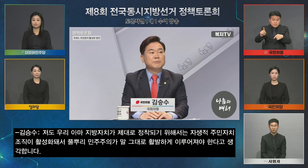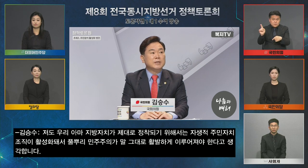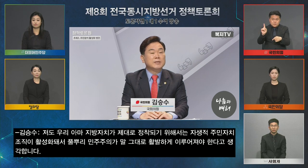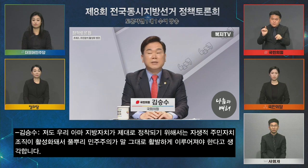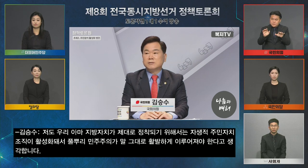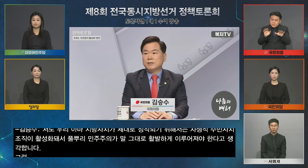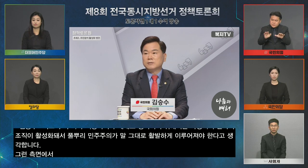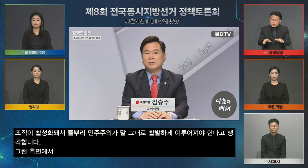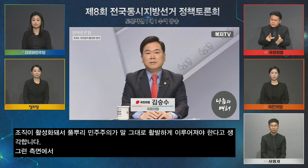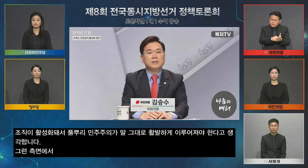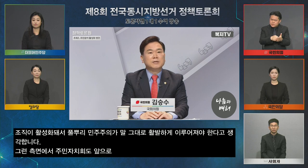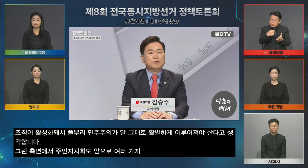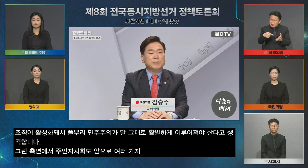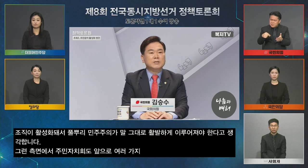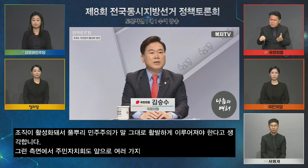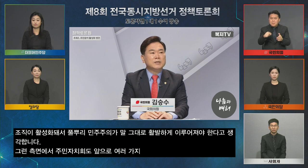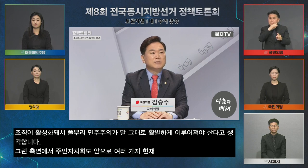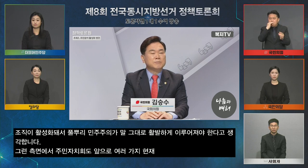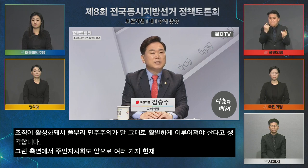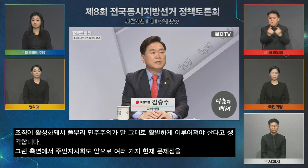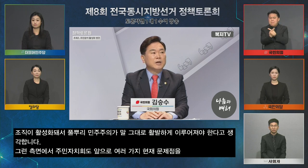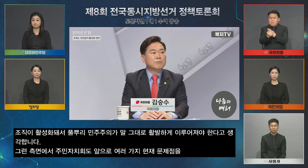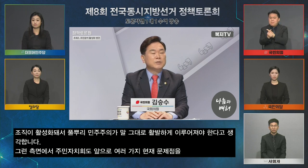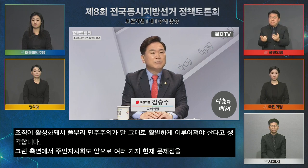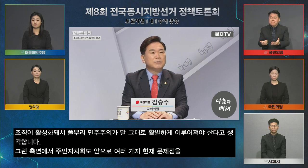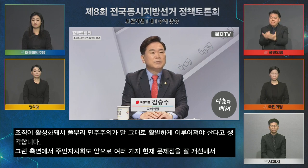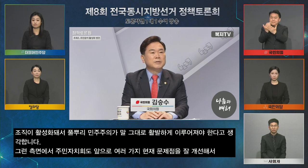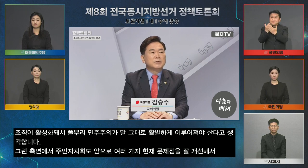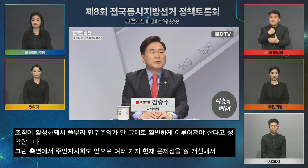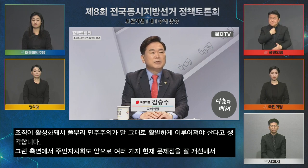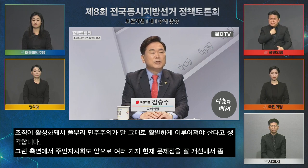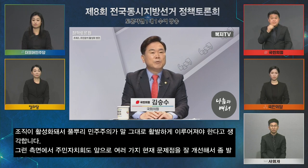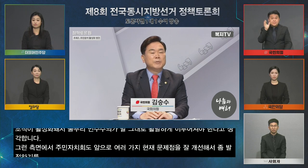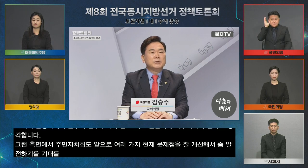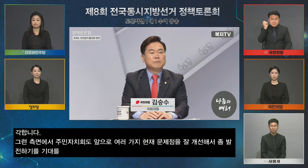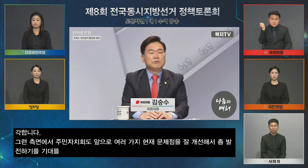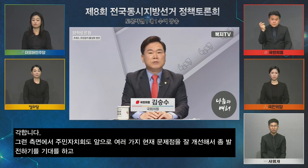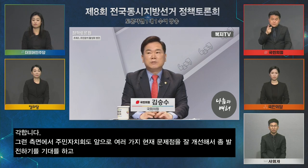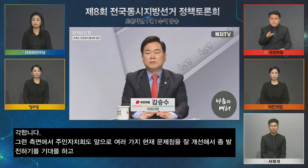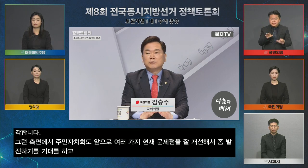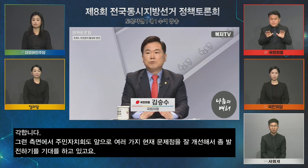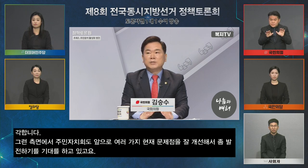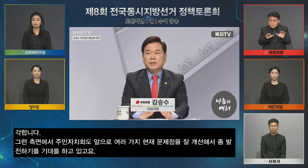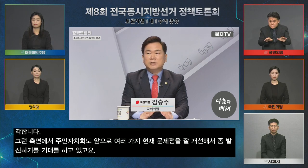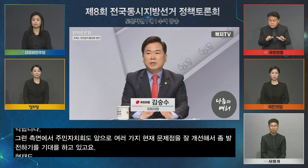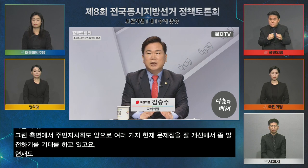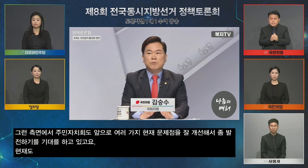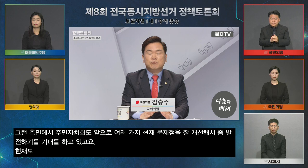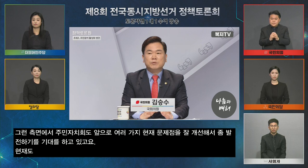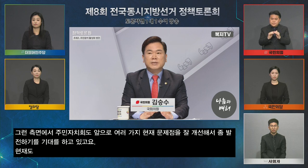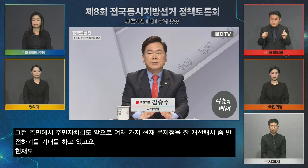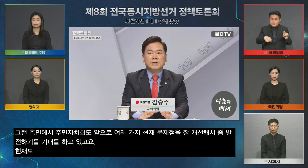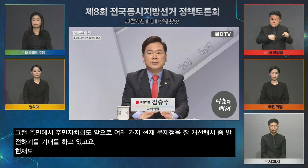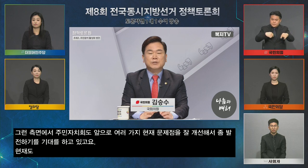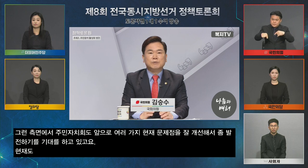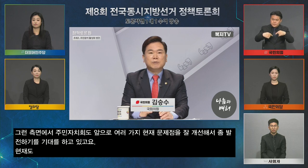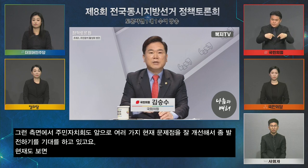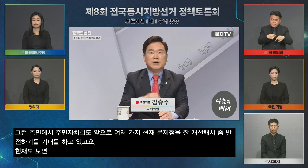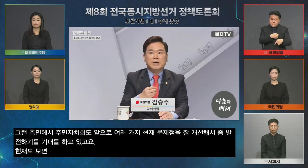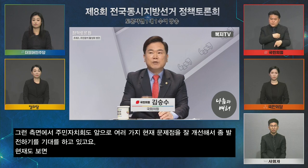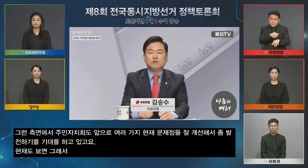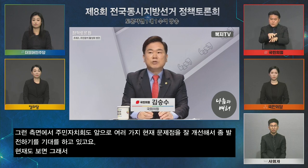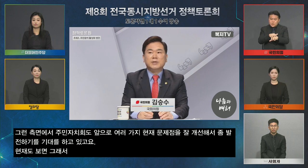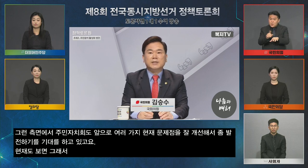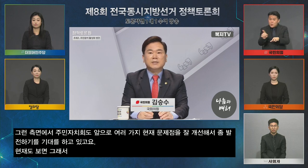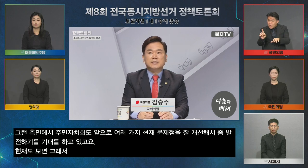가지 현재 문제점을 잘 개선해서 발전하기를 기대를 하고 있고요. 현재도 보면 그래서 주민자치의 회원 구성에 있어가지고